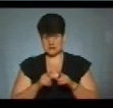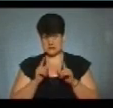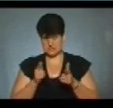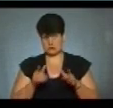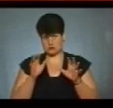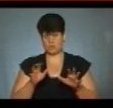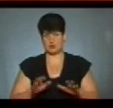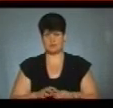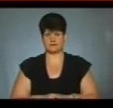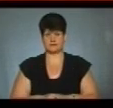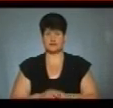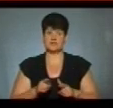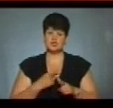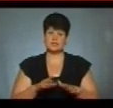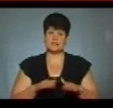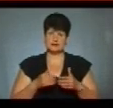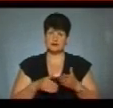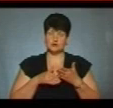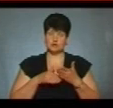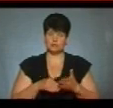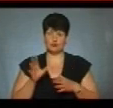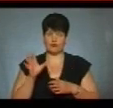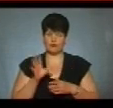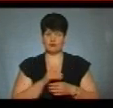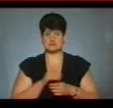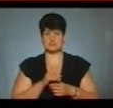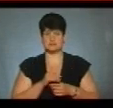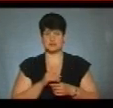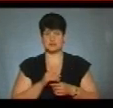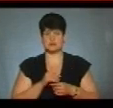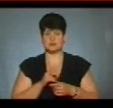чинного законодавства. Чи надали допомогу всім потерпілим від негоди в квітні?